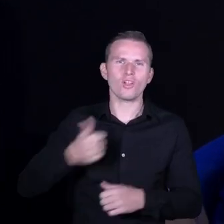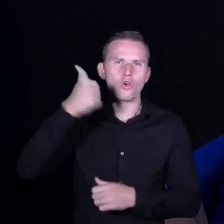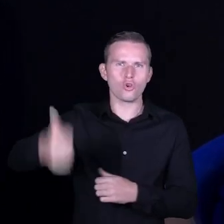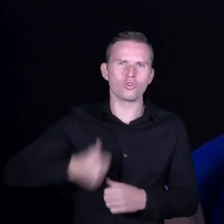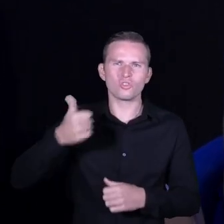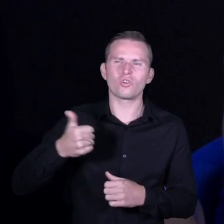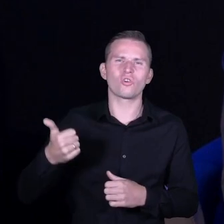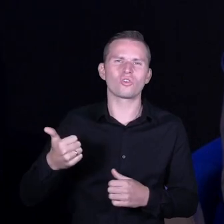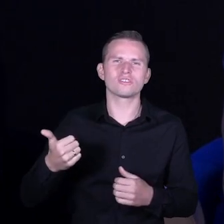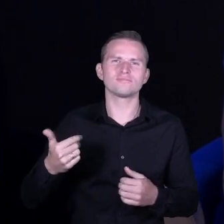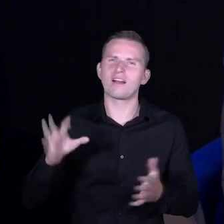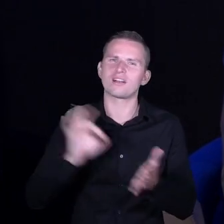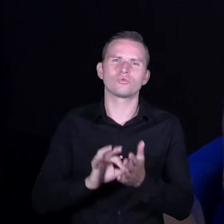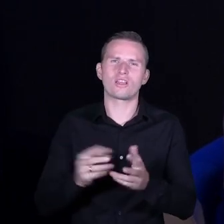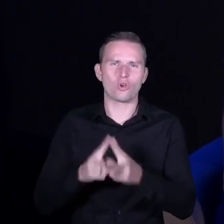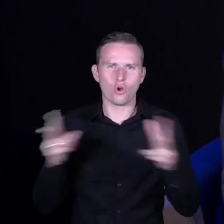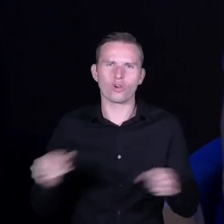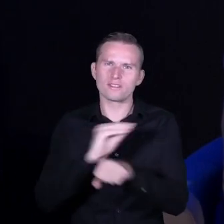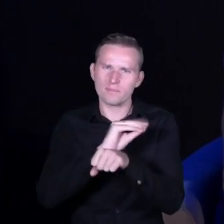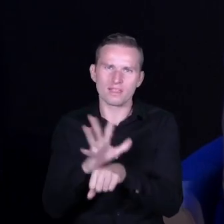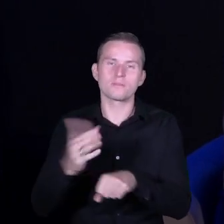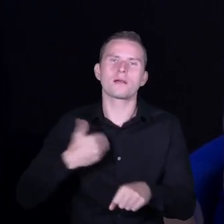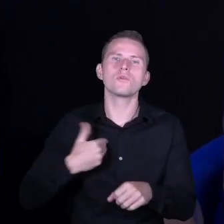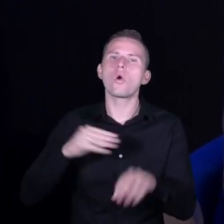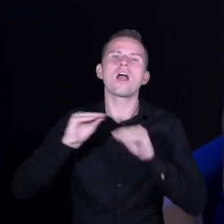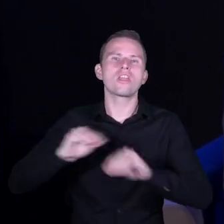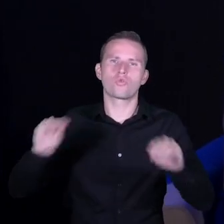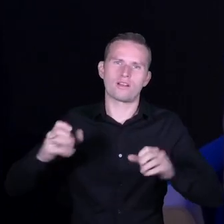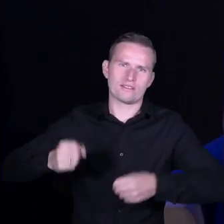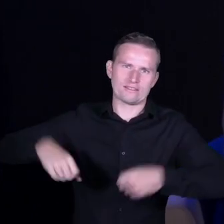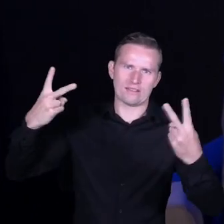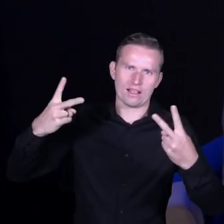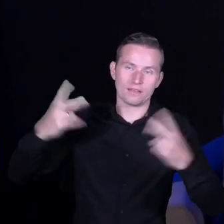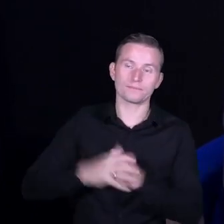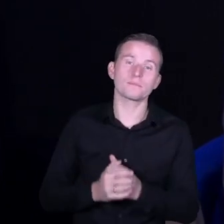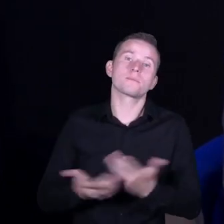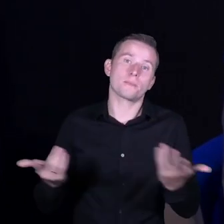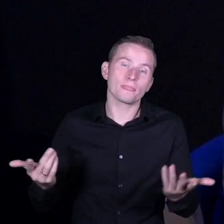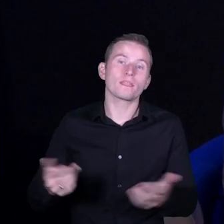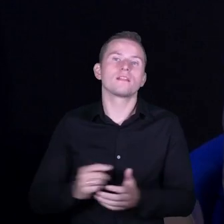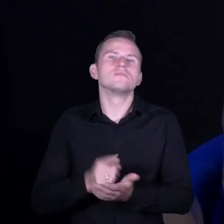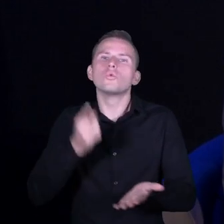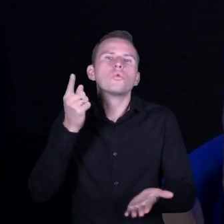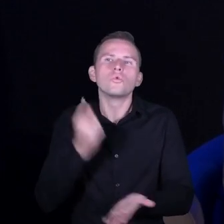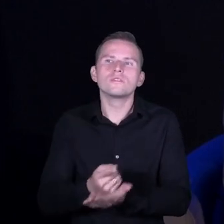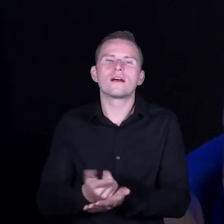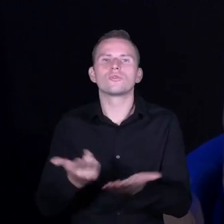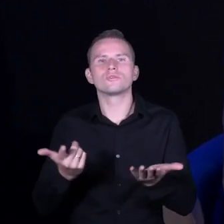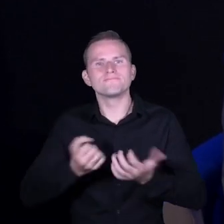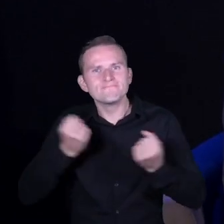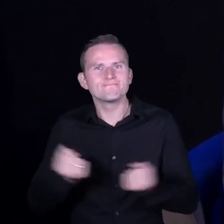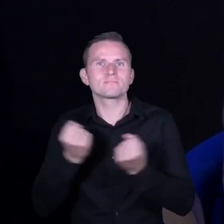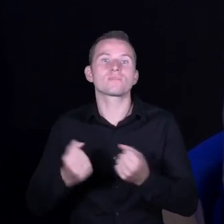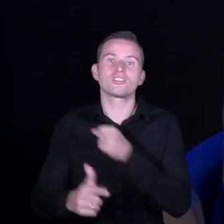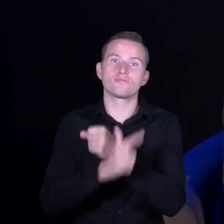stracony w roku pandemii, roku edukacji zdalnej. Udało się zapewnić taką sytuację, w której